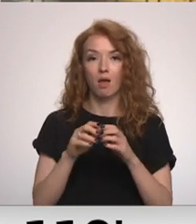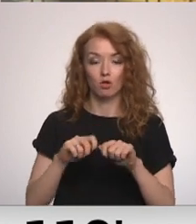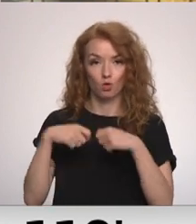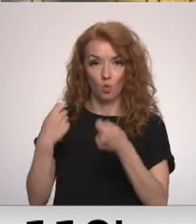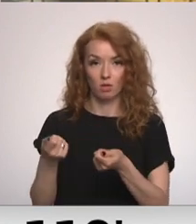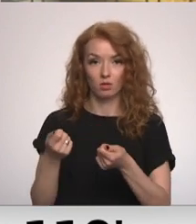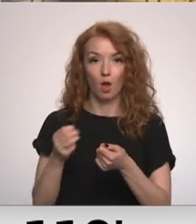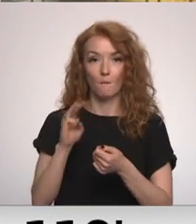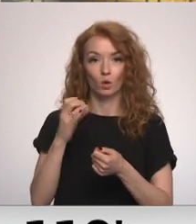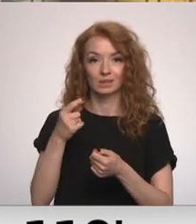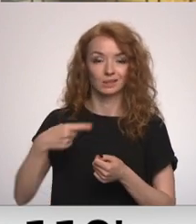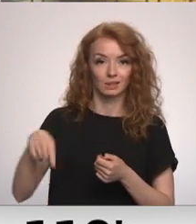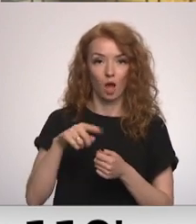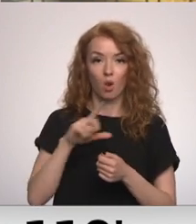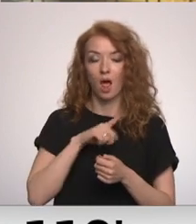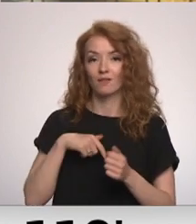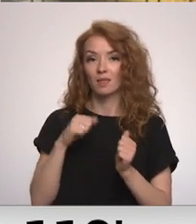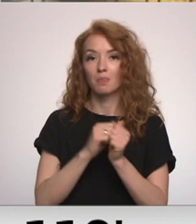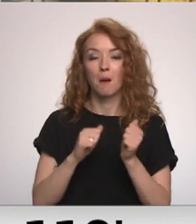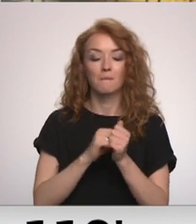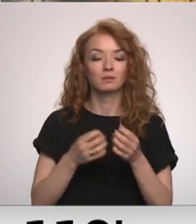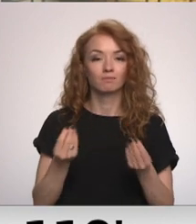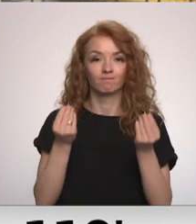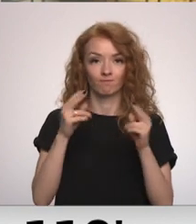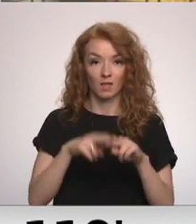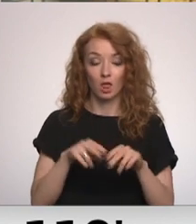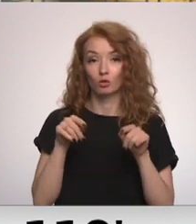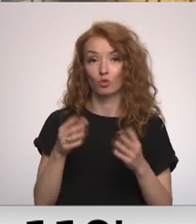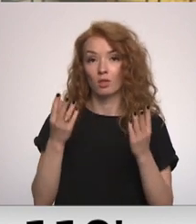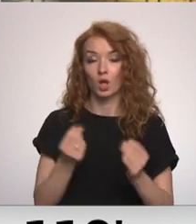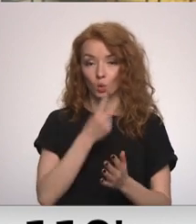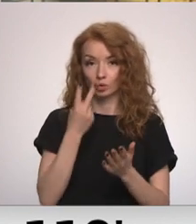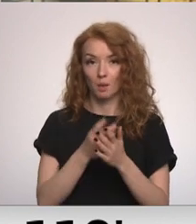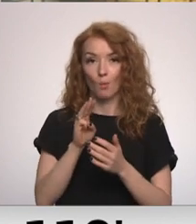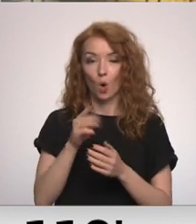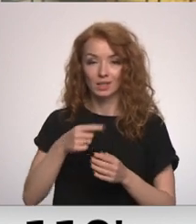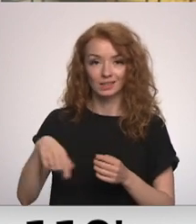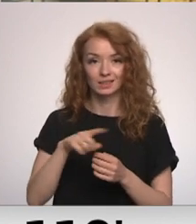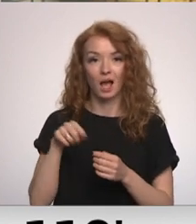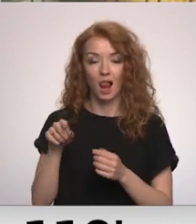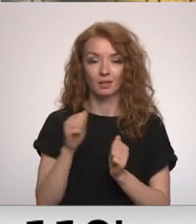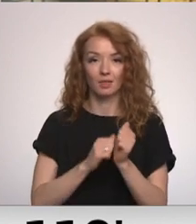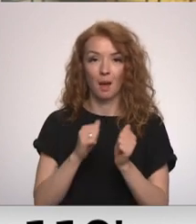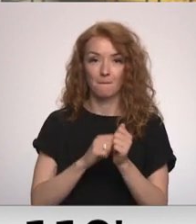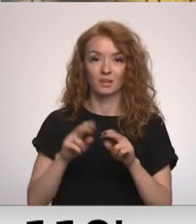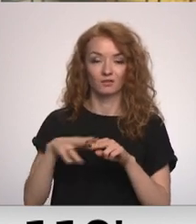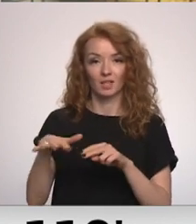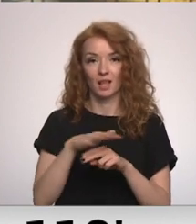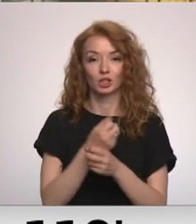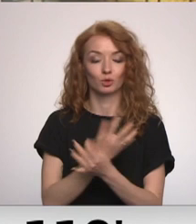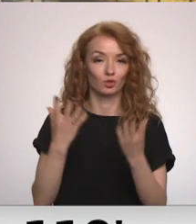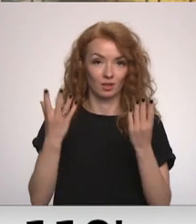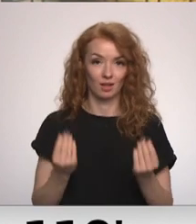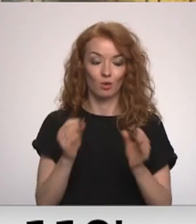nodeva Mauricas salu, vienu no Latvijas dabas pērlēm. Tāpēc šodien pieņemts uzskatīt par Mauricas salas dabas rezervāta dzimšanas dienu.